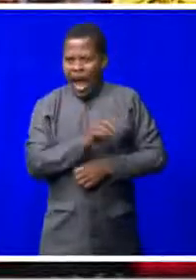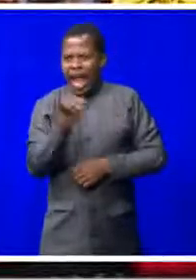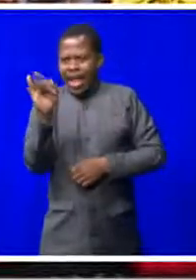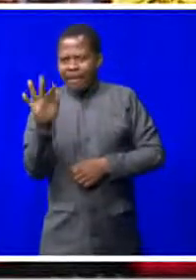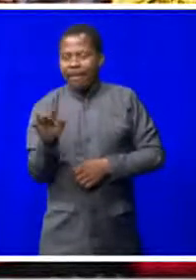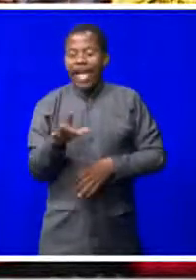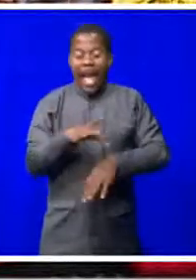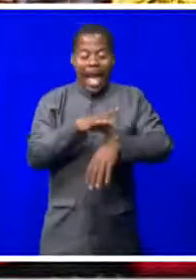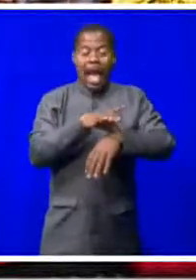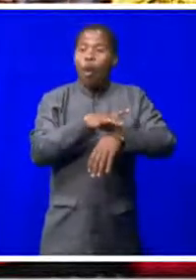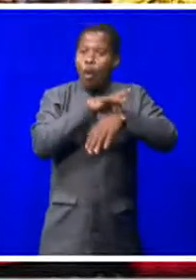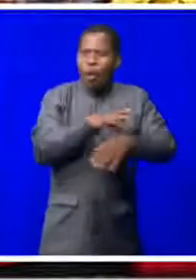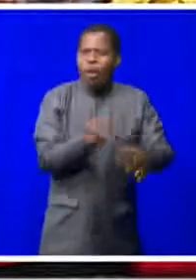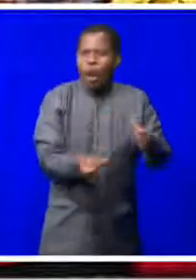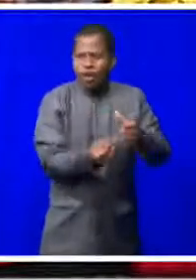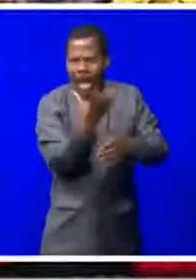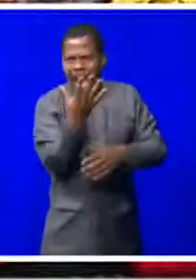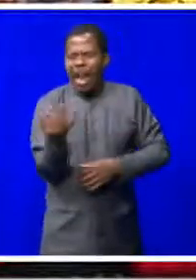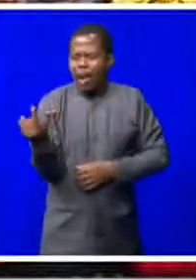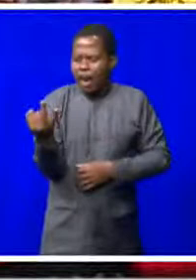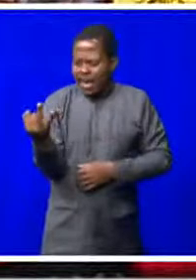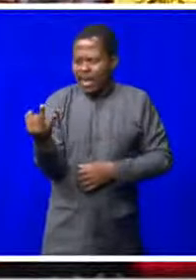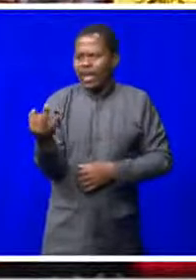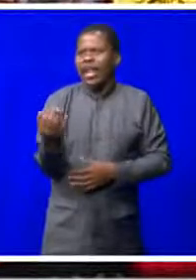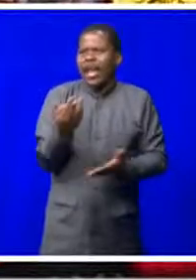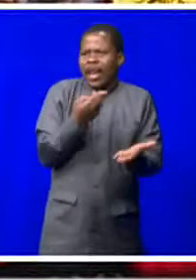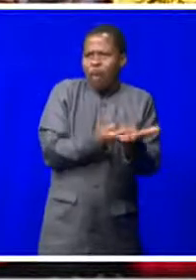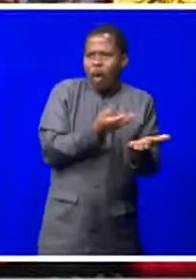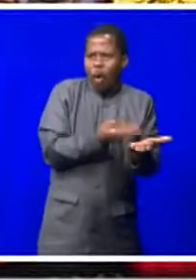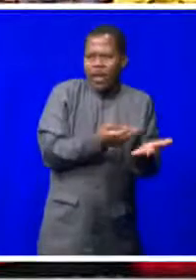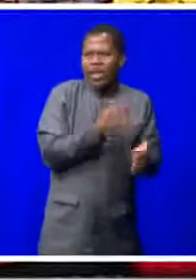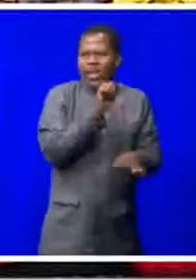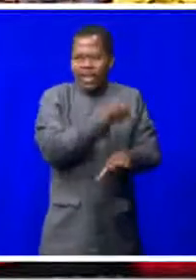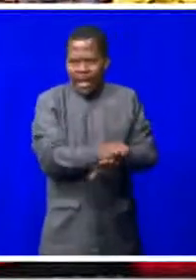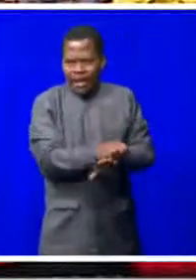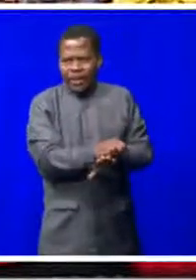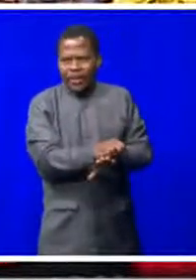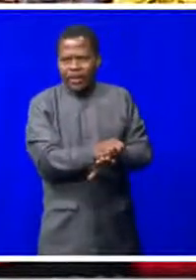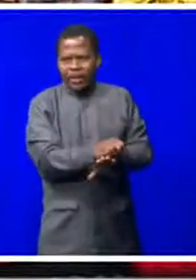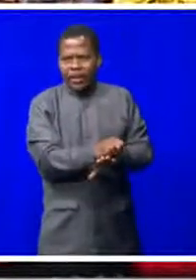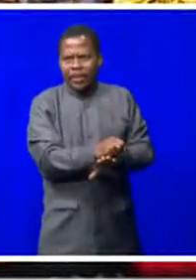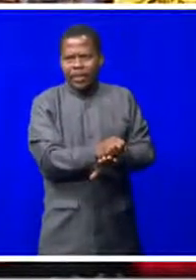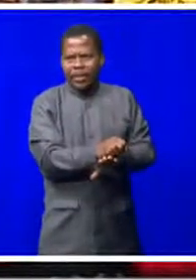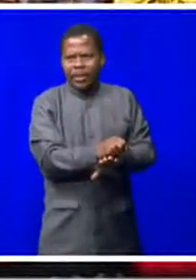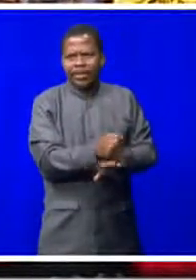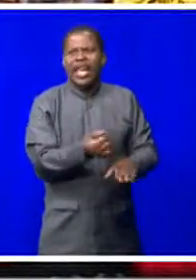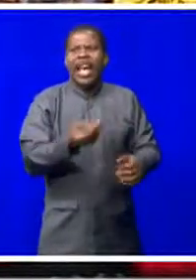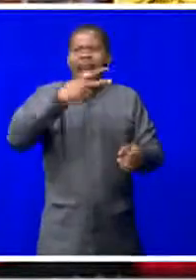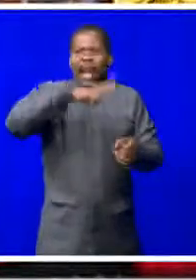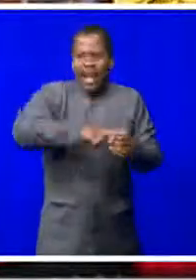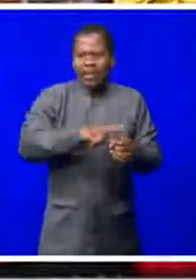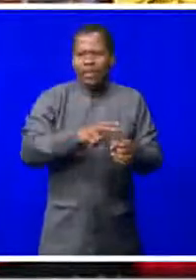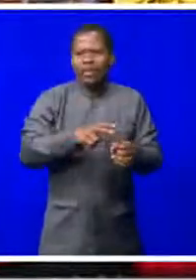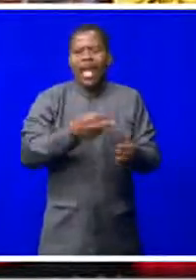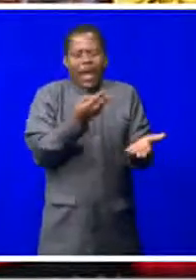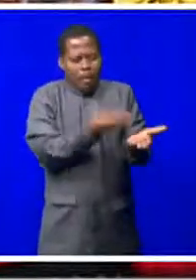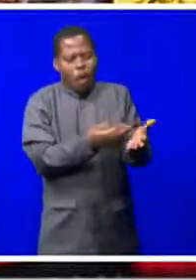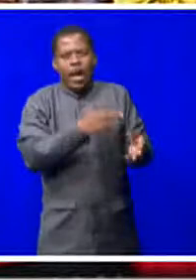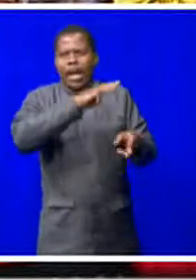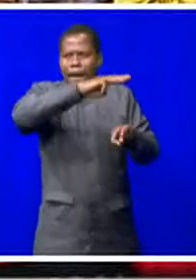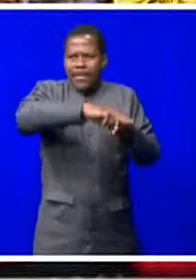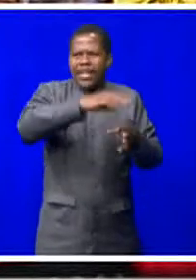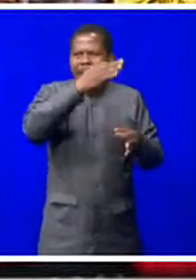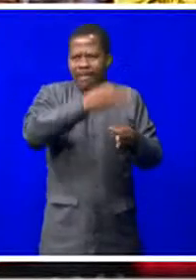webamfana. Mabili emajaha abikele labo labafanele nekuthi abikele batali noma